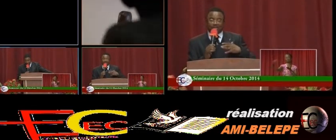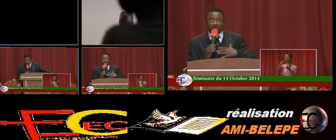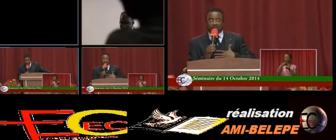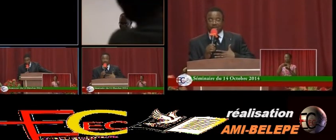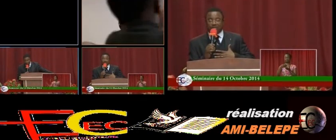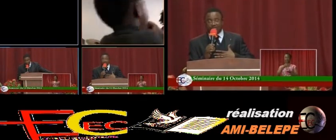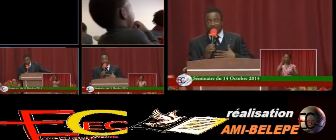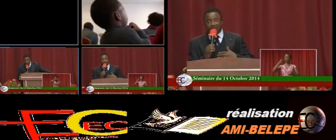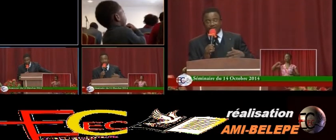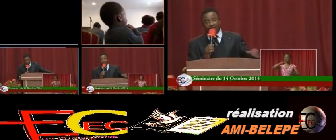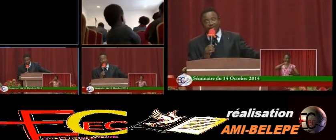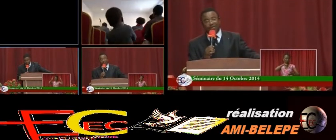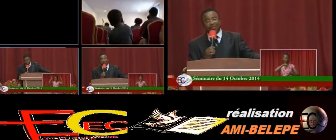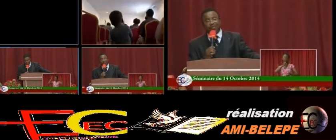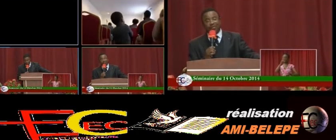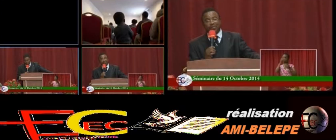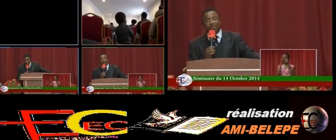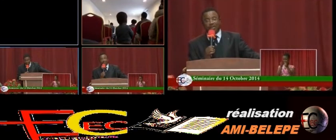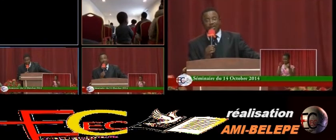Parce que nous sommes des enfants de Dieu.